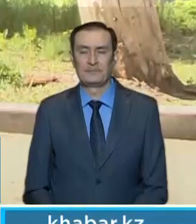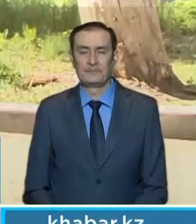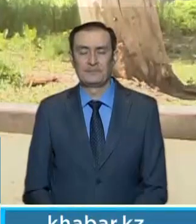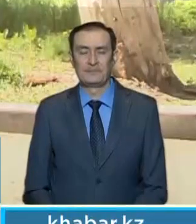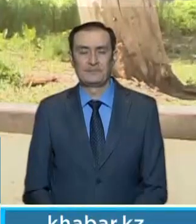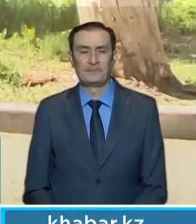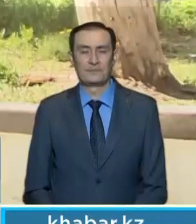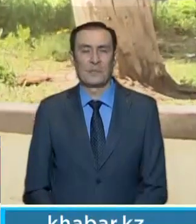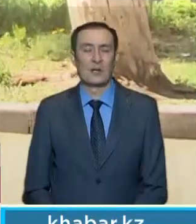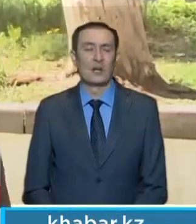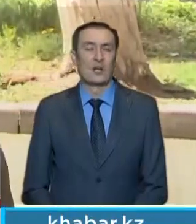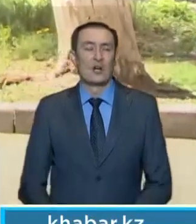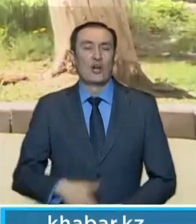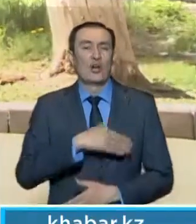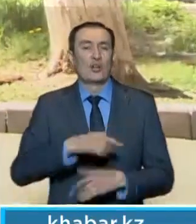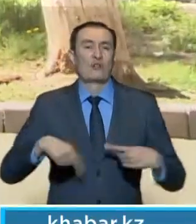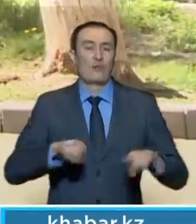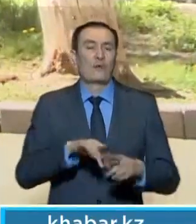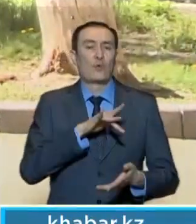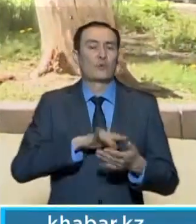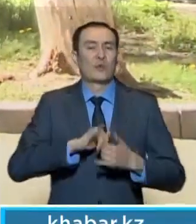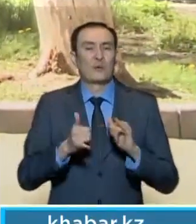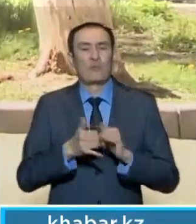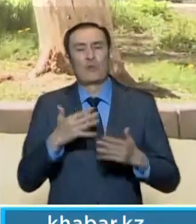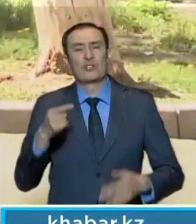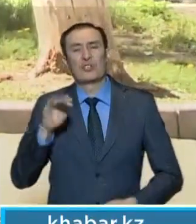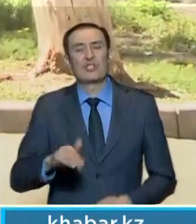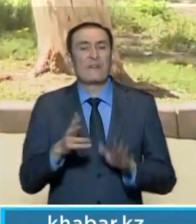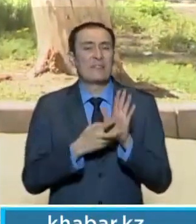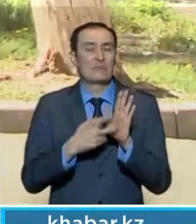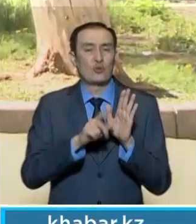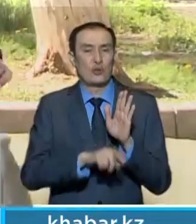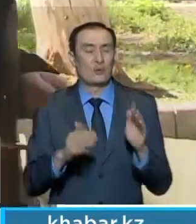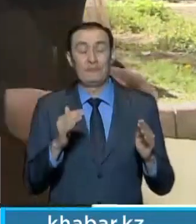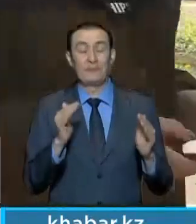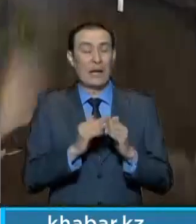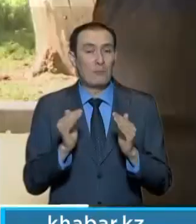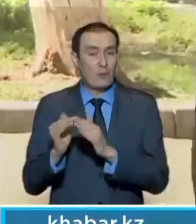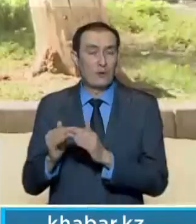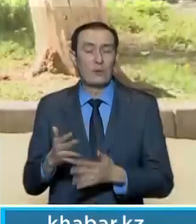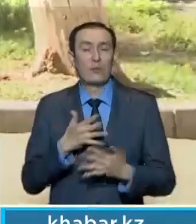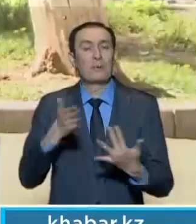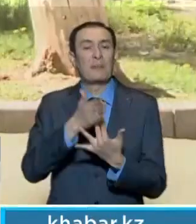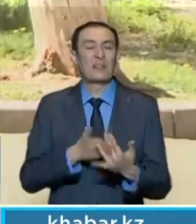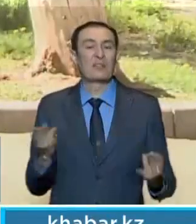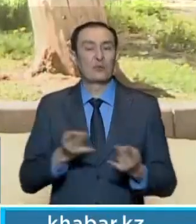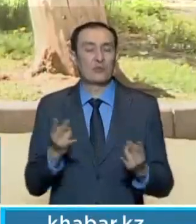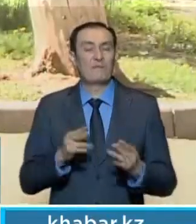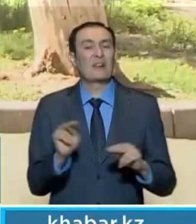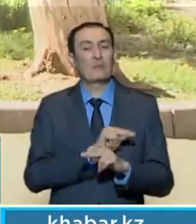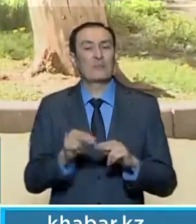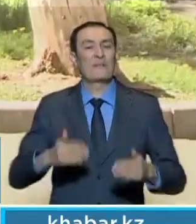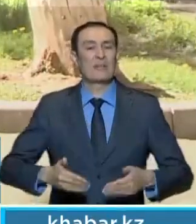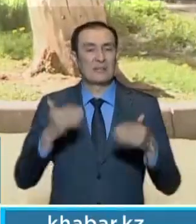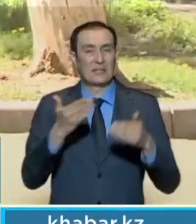В городе Усть-Каменогорске более 1800 домов, из них где-то больше половины нуждается в ремонте